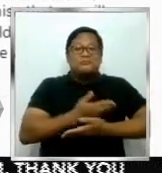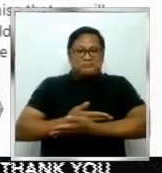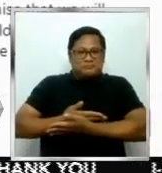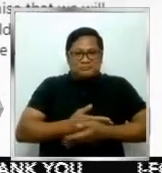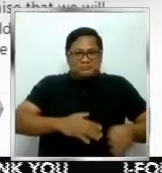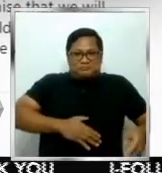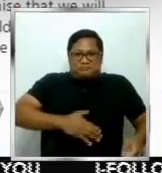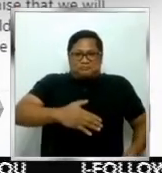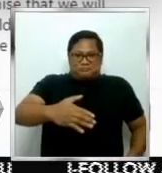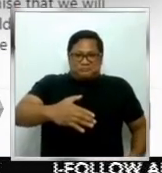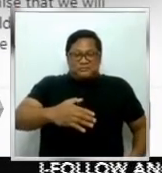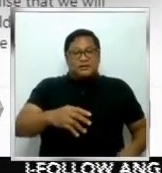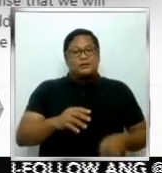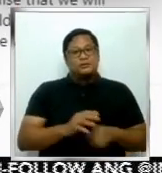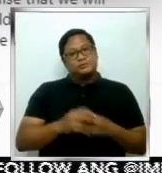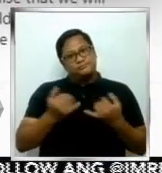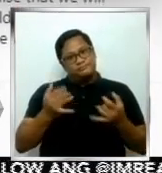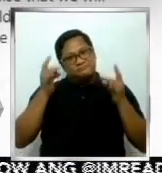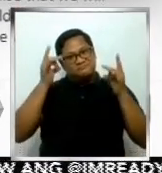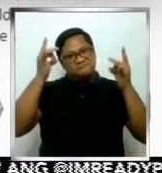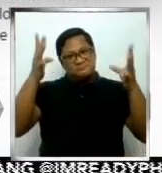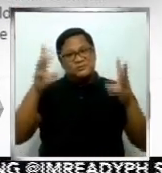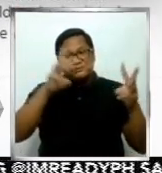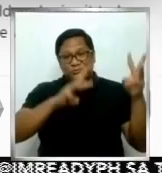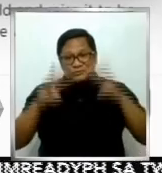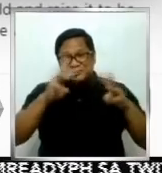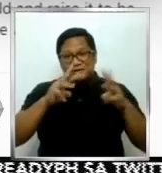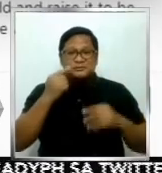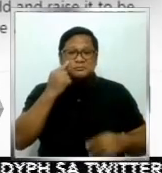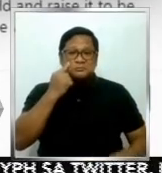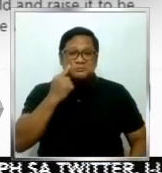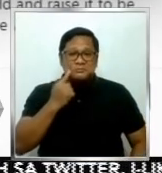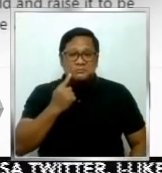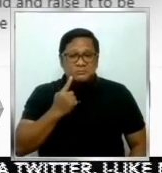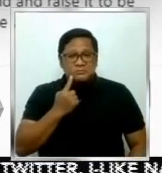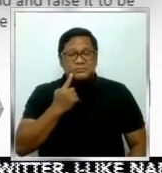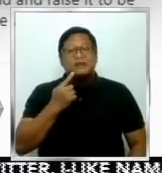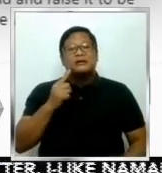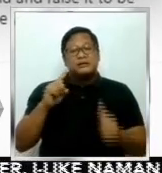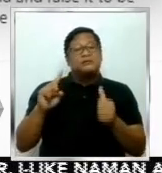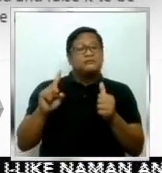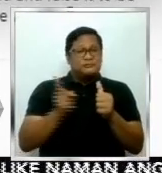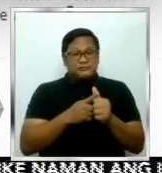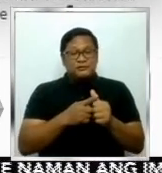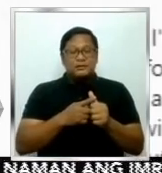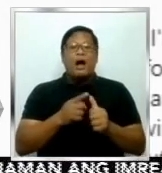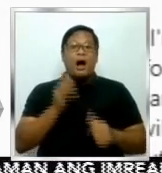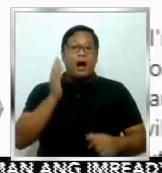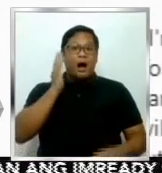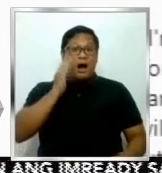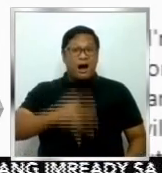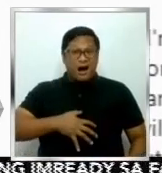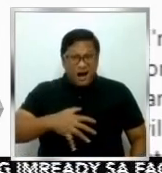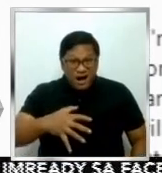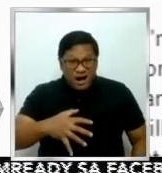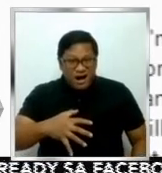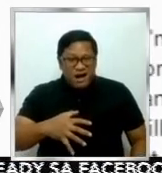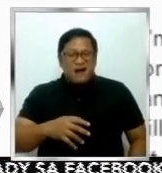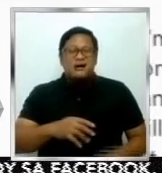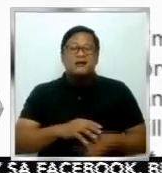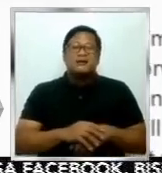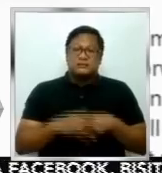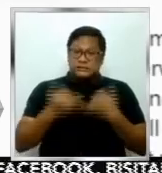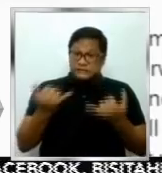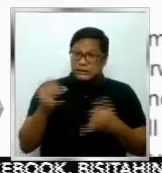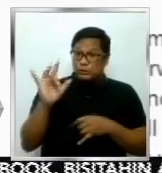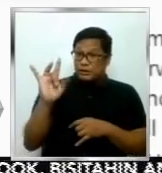sa COVID-19 pandemic, naayak nga raw si Princess nung una niyang malamang nagdadalang tao siya. Ngayong 18 weeks preggy na si